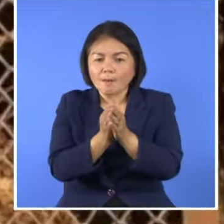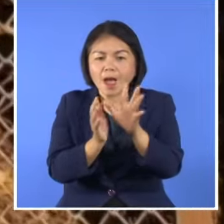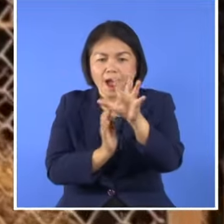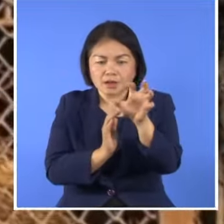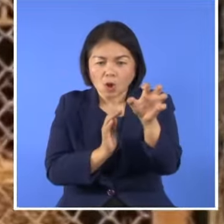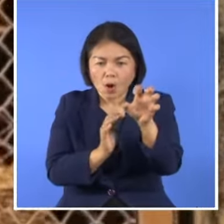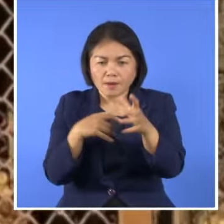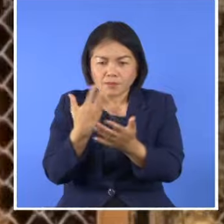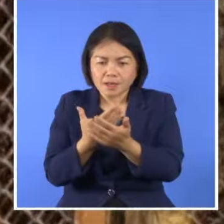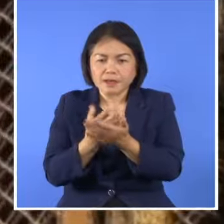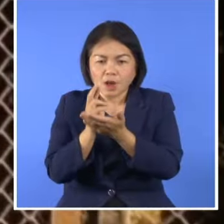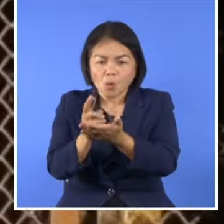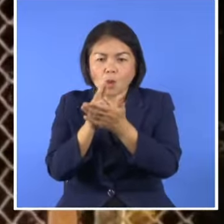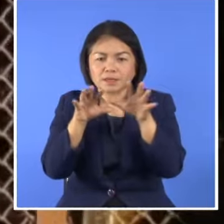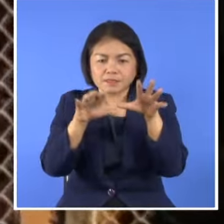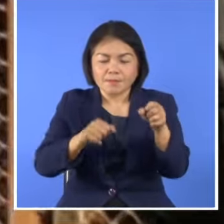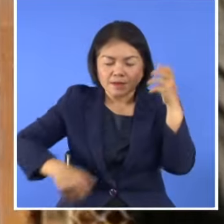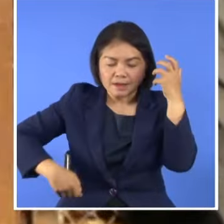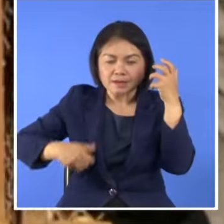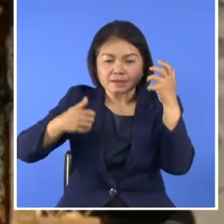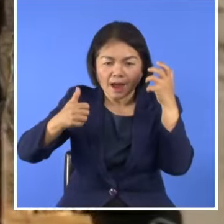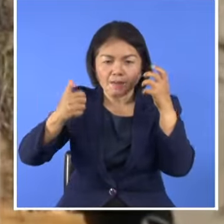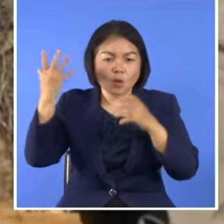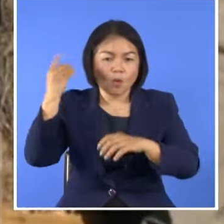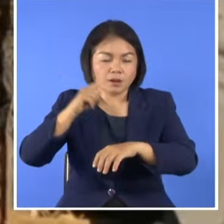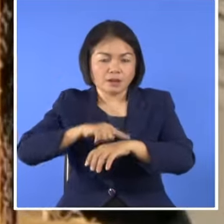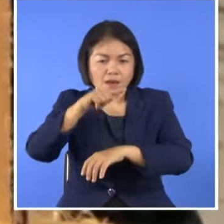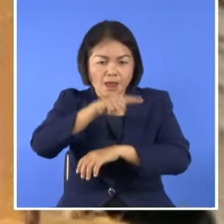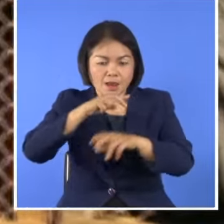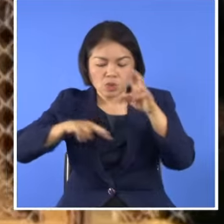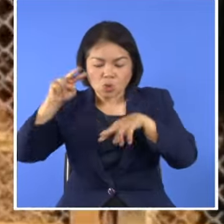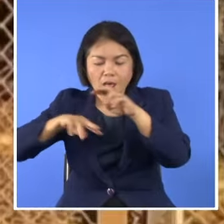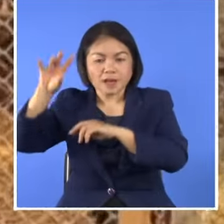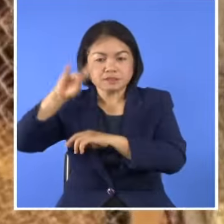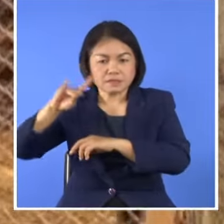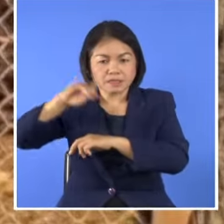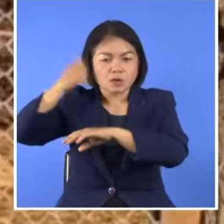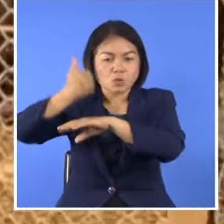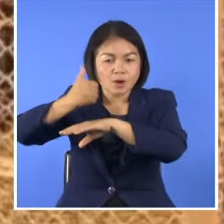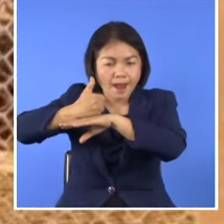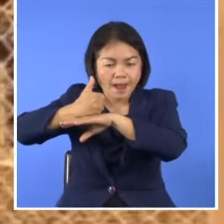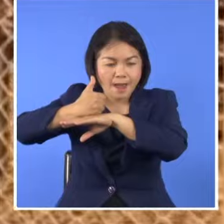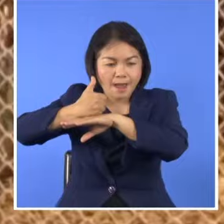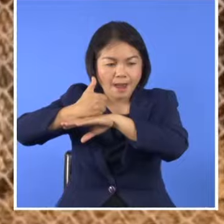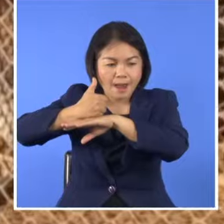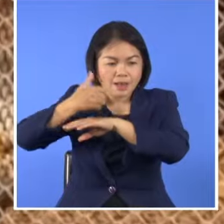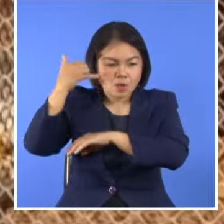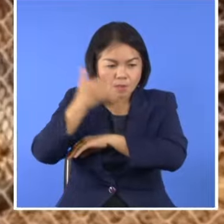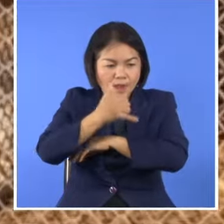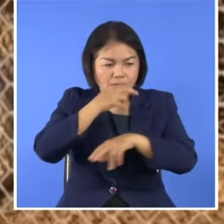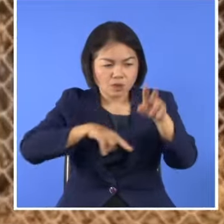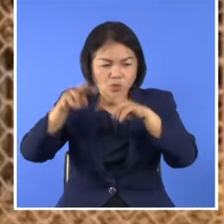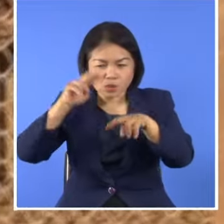ค่าหัวเจ้าแหว่งว่าอย่างงั้นขณะเดียวกันในช่วงบ่ายผอสำนักอนุรักษ์สัตว์ป่านายเผด็จลายทองนี่นะฮะก็ลงพื้นที่ไปที่